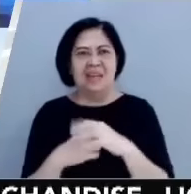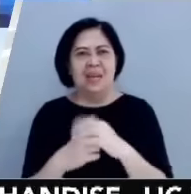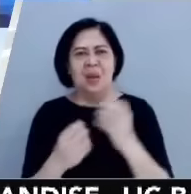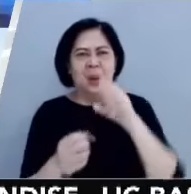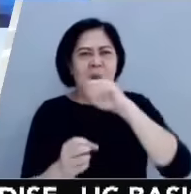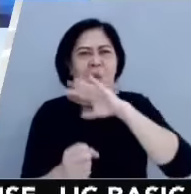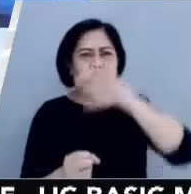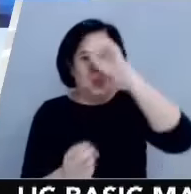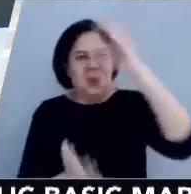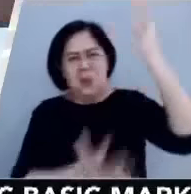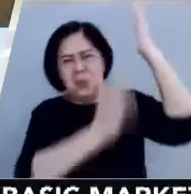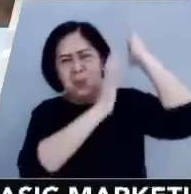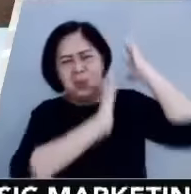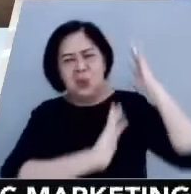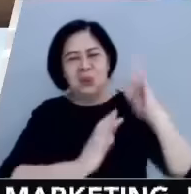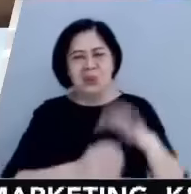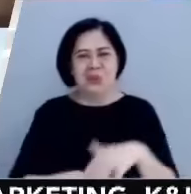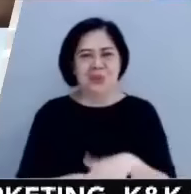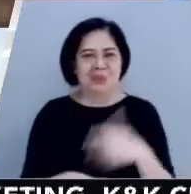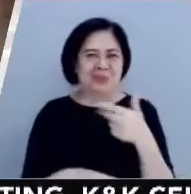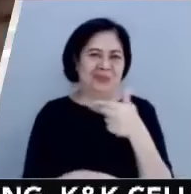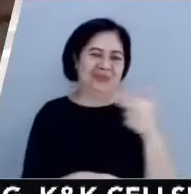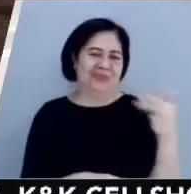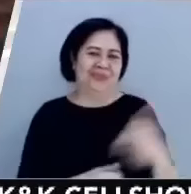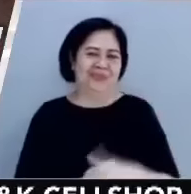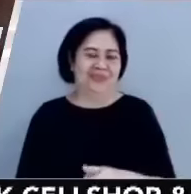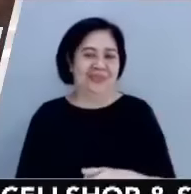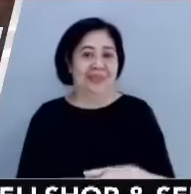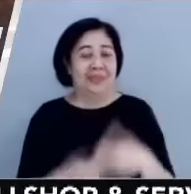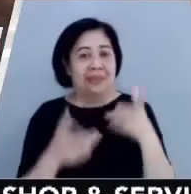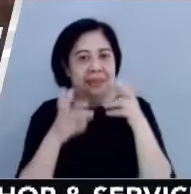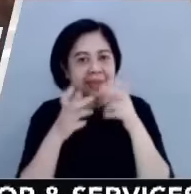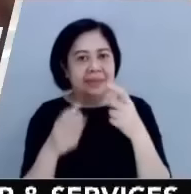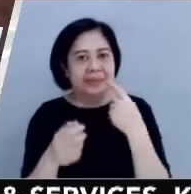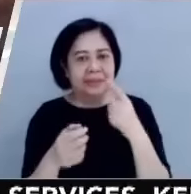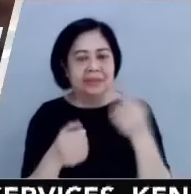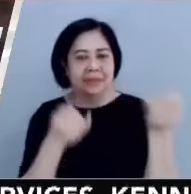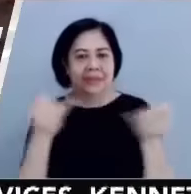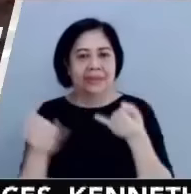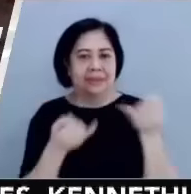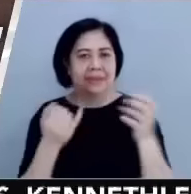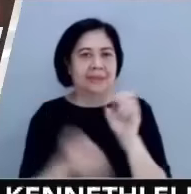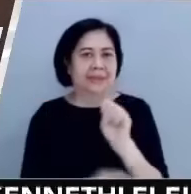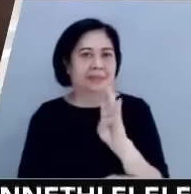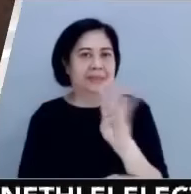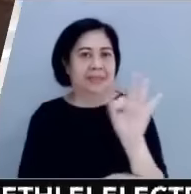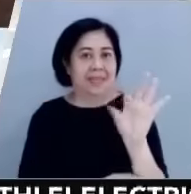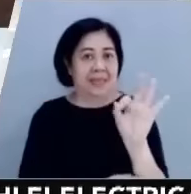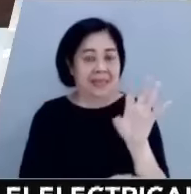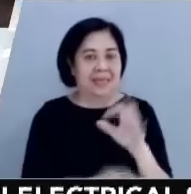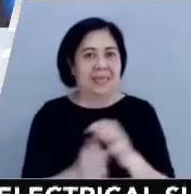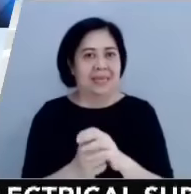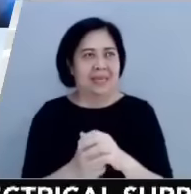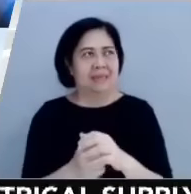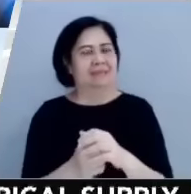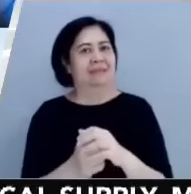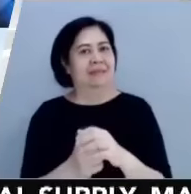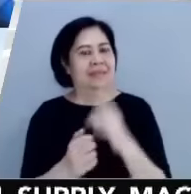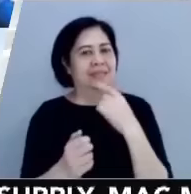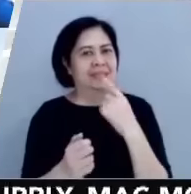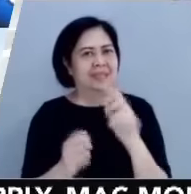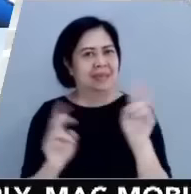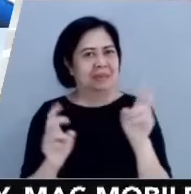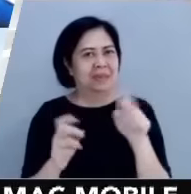Maraming maraming salamat narinig po nila na iniimbitahan ng sb1 na biglang Parang ang sinabi ata hindi sila